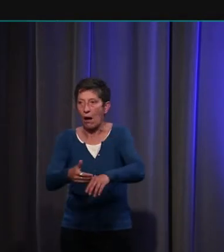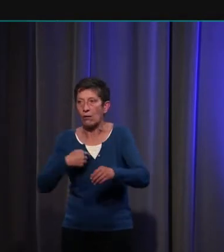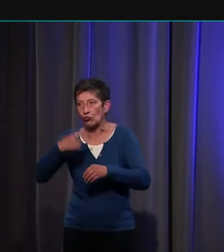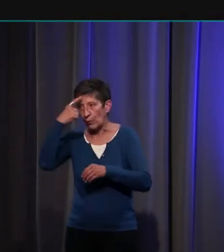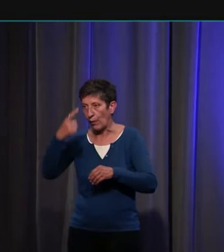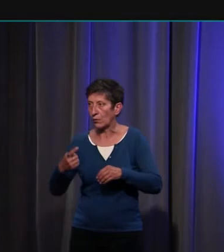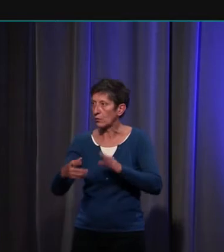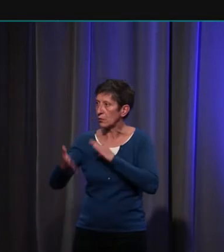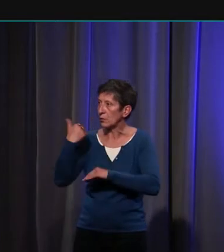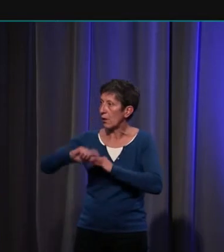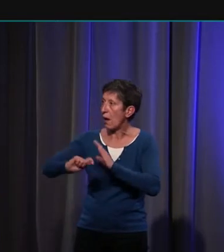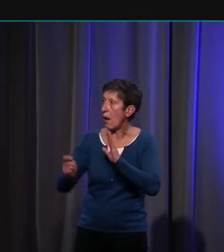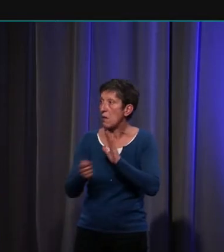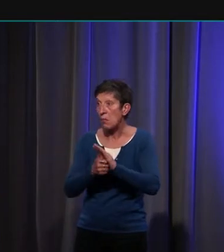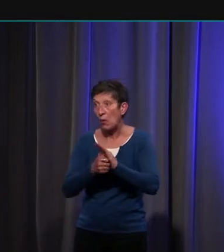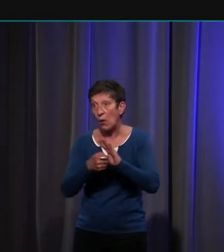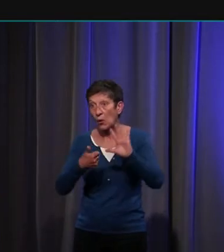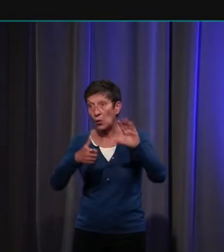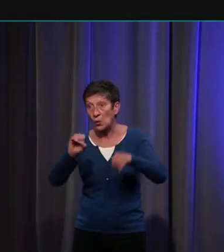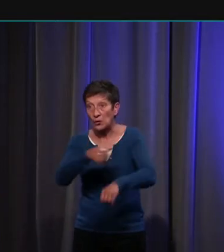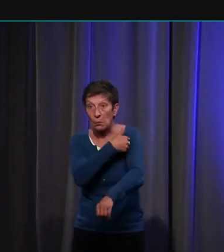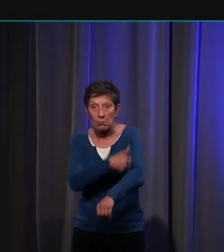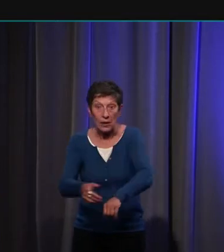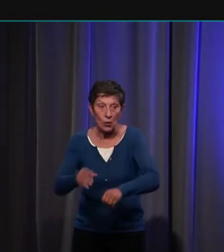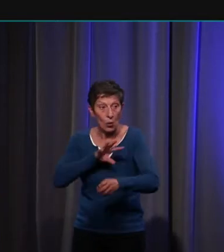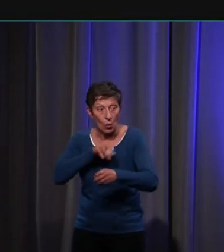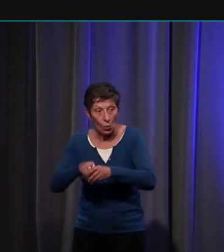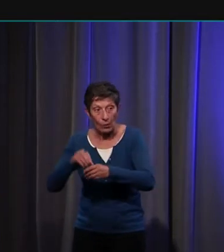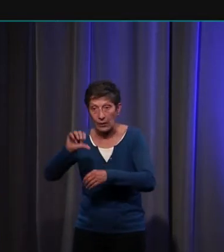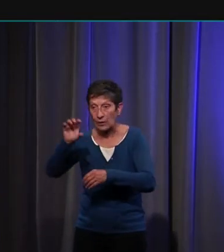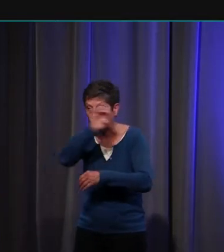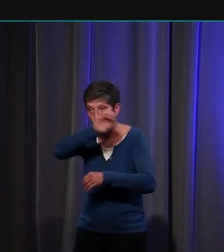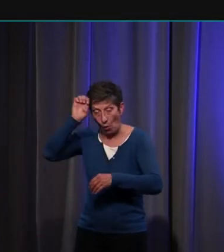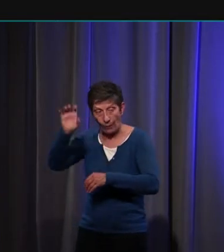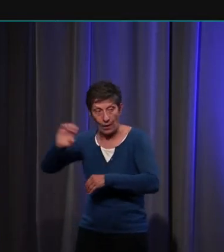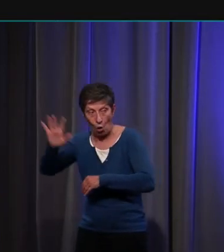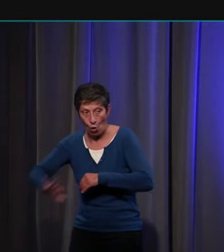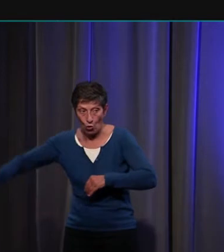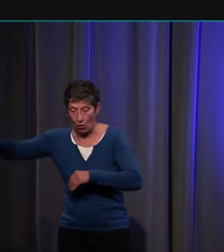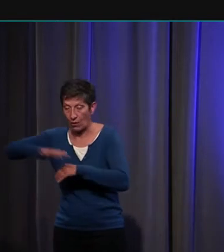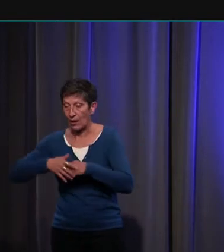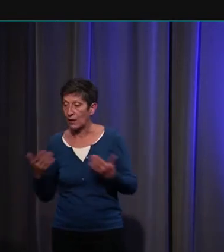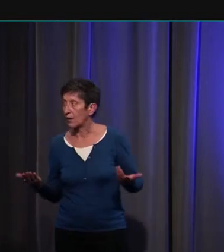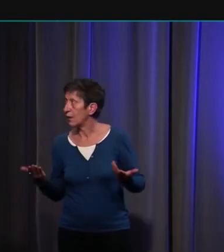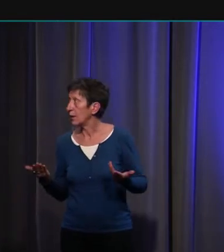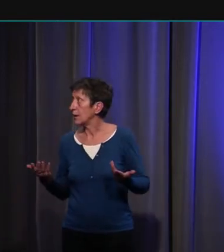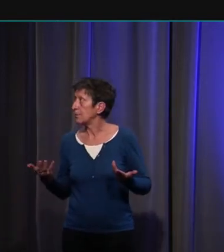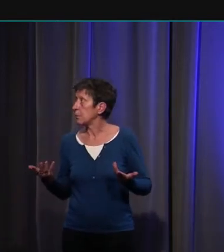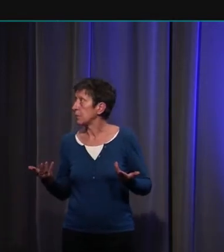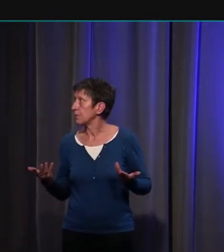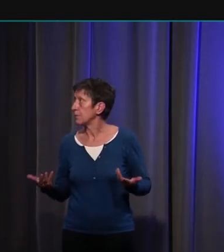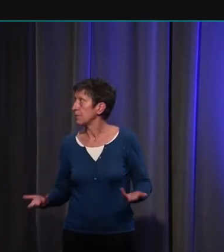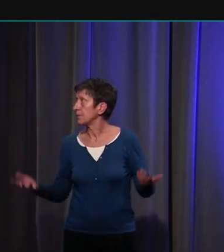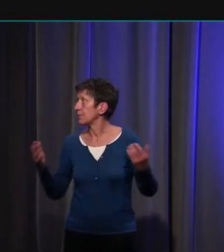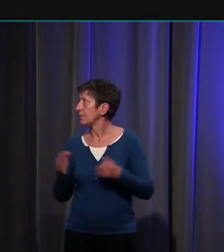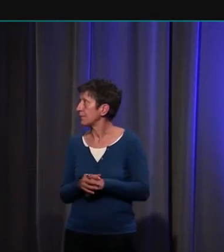il était à peine dont 60 millions en comptant lorient lempire d'orient vous voyez c'est c'est eh oui je dis